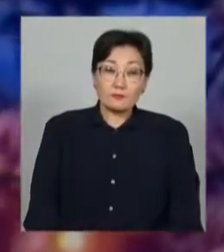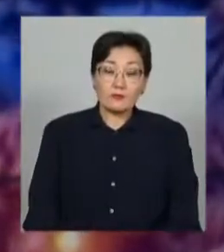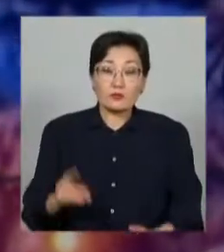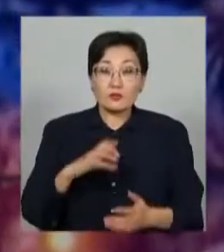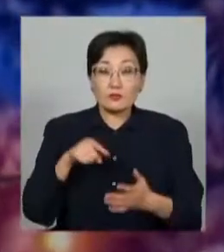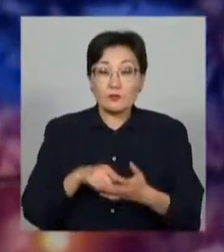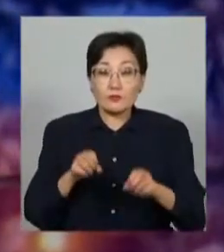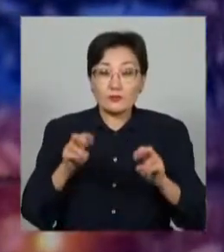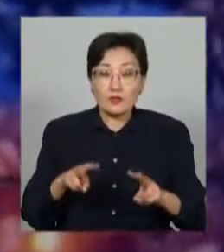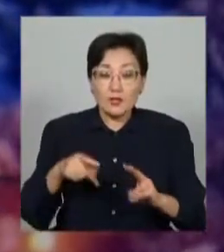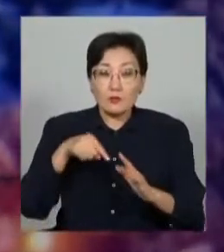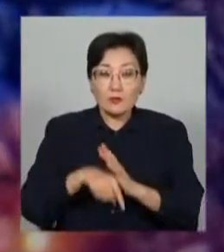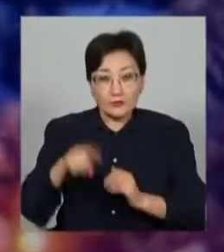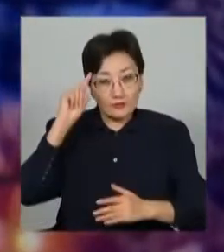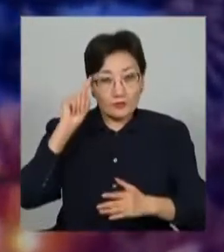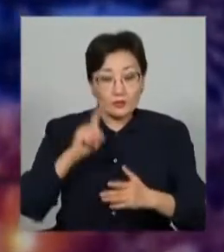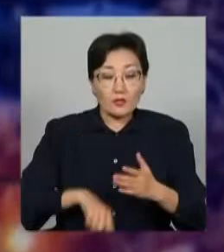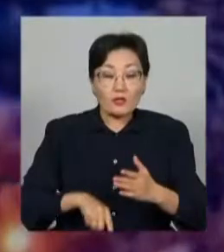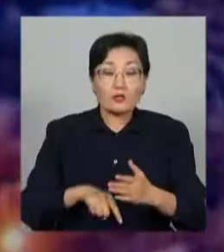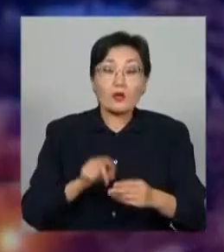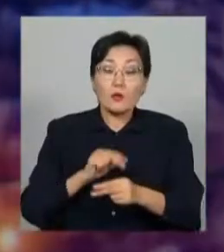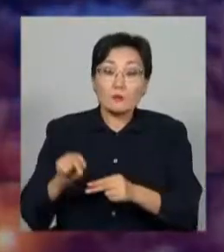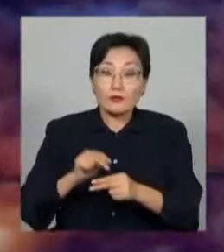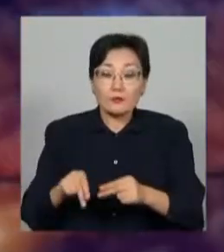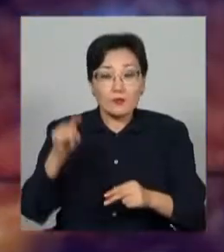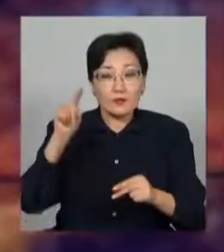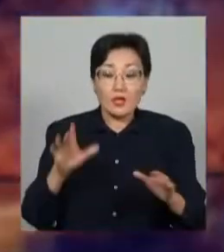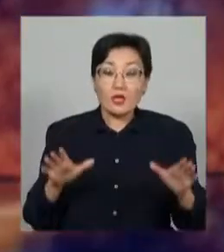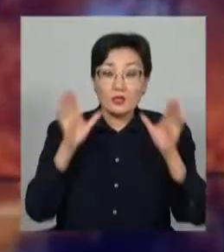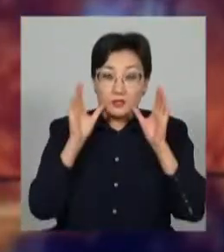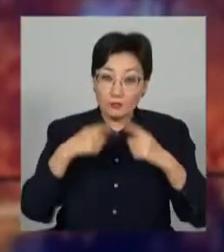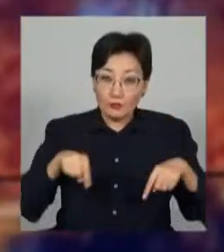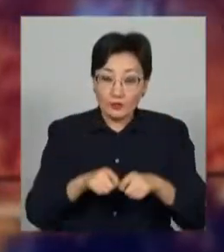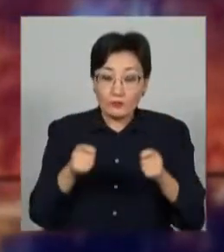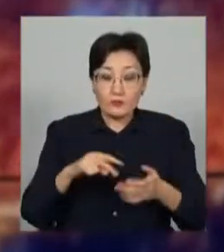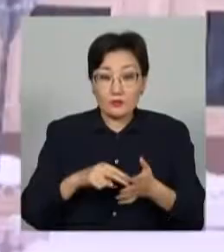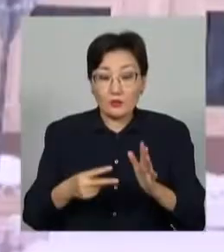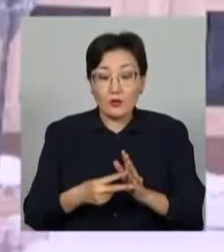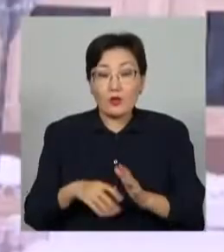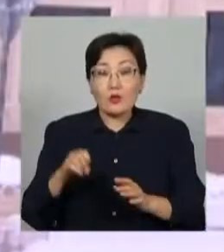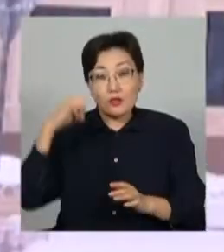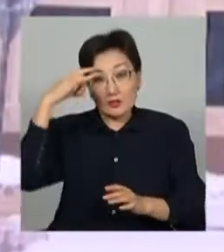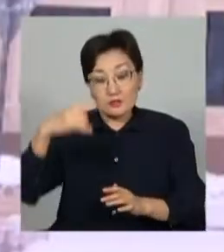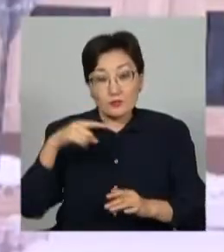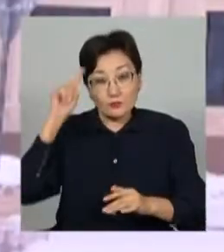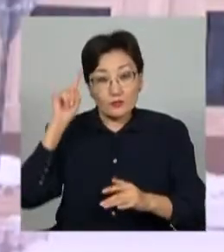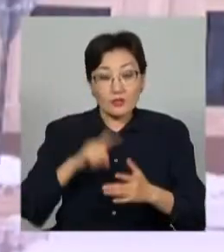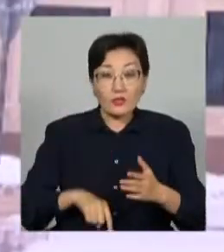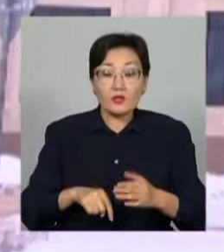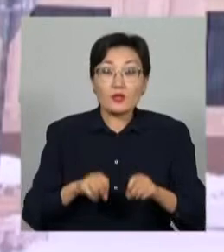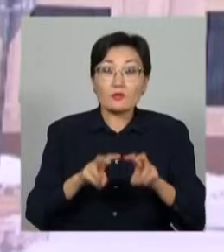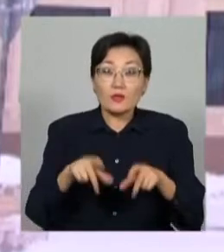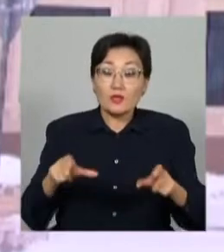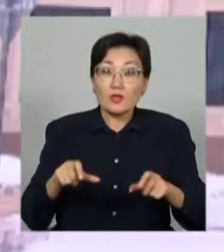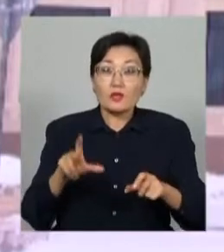Елордада арнайы терең діни білім беретін ислам орталығын ашу жоспарланып отыр. Мақсаты отандық діни кадрлардың сапасын арттыру. Бұл